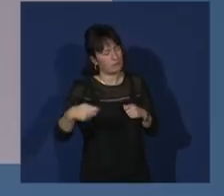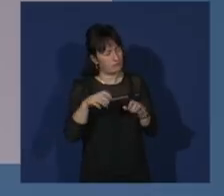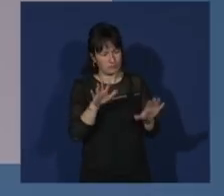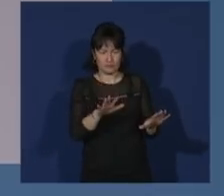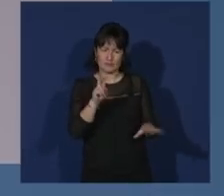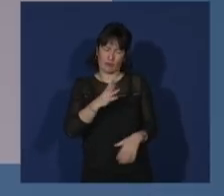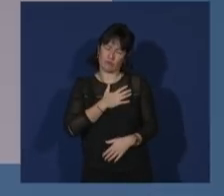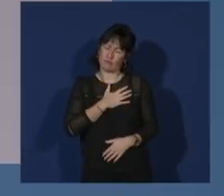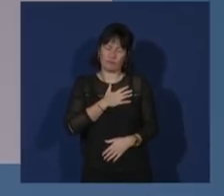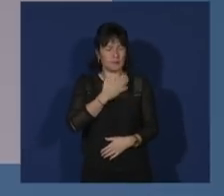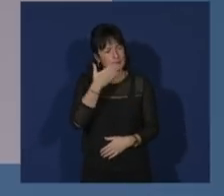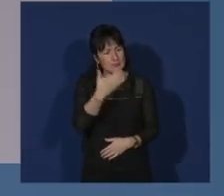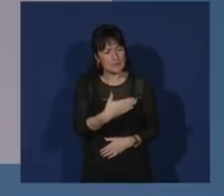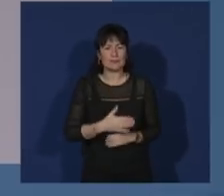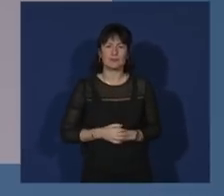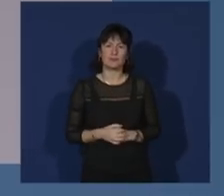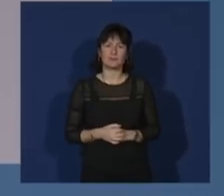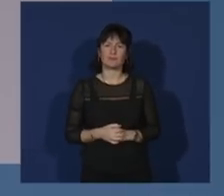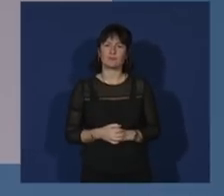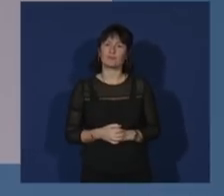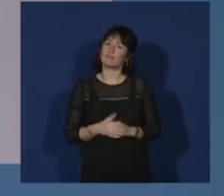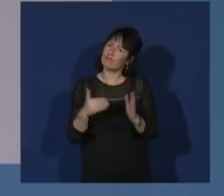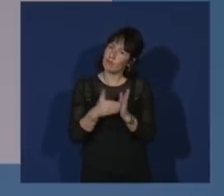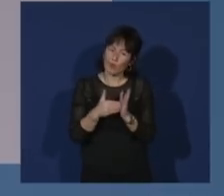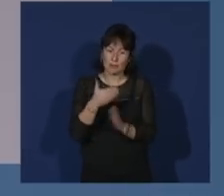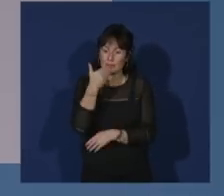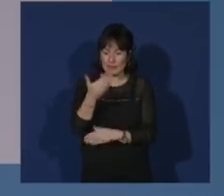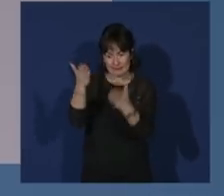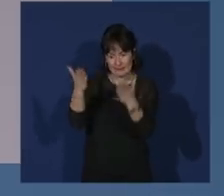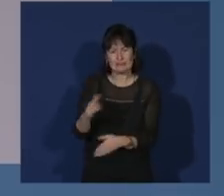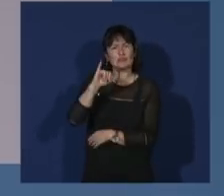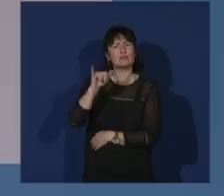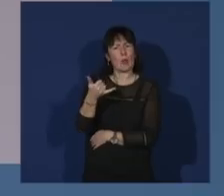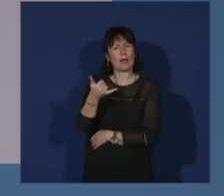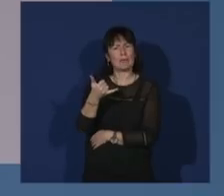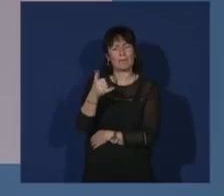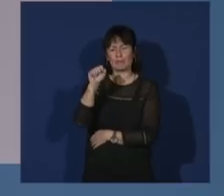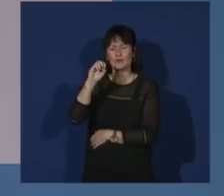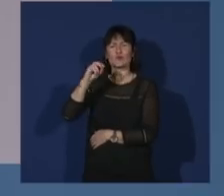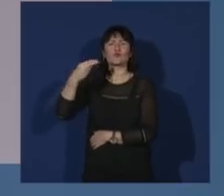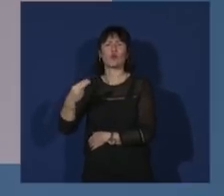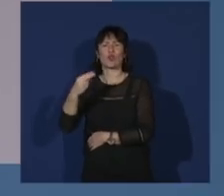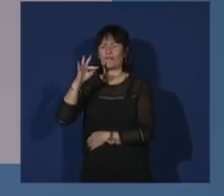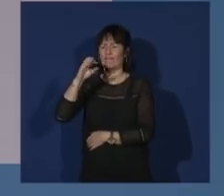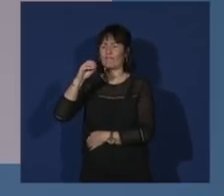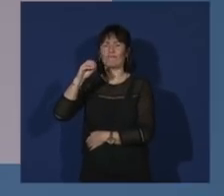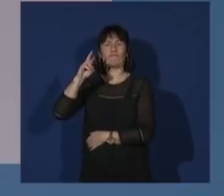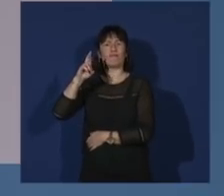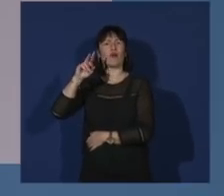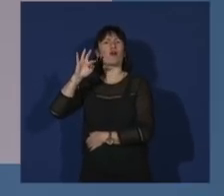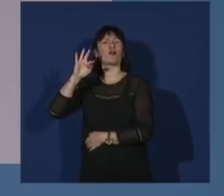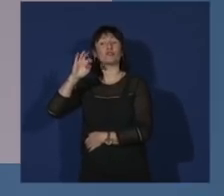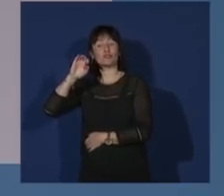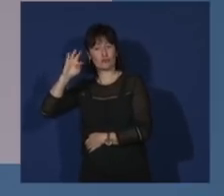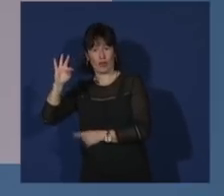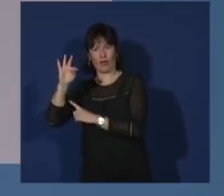que le cœur y est. Et puis, je le redis, merci à toi, Joachim. Merci pour cette touche de magie que tu as apportée dans